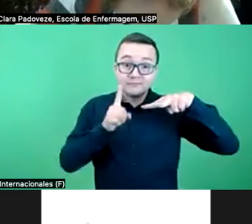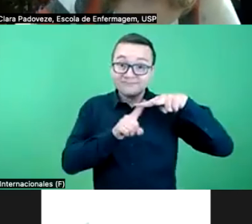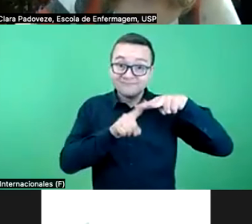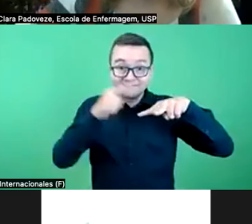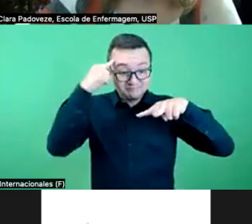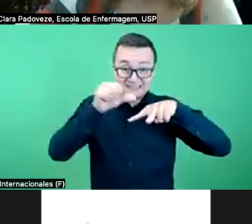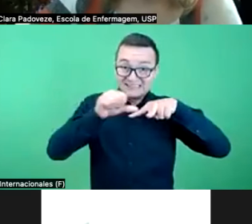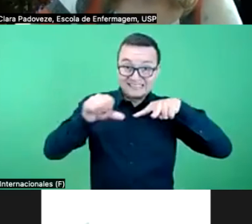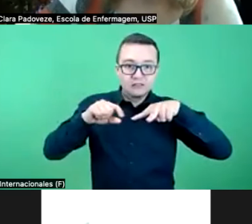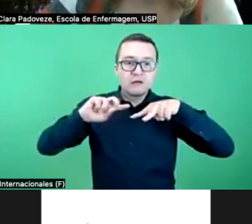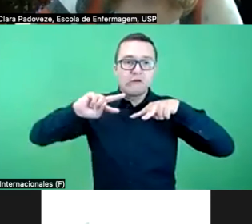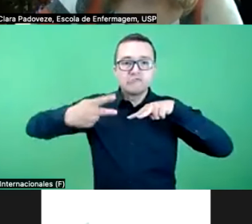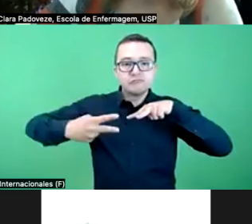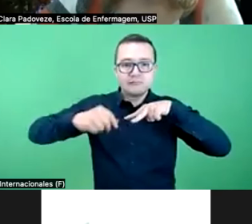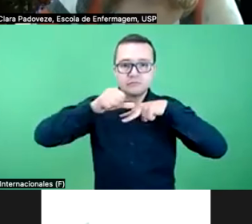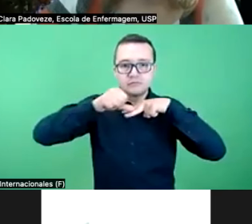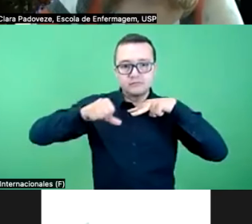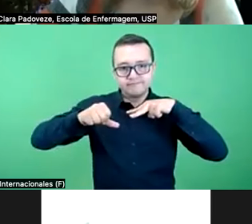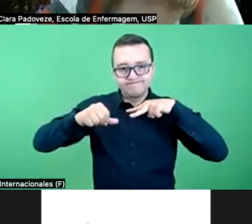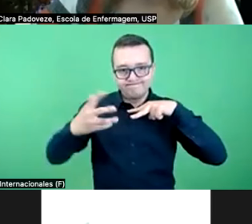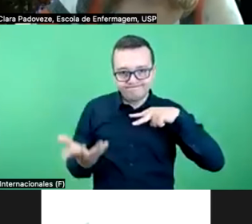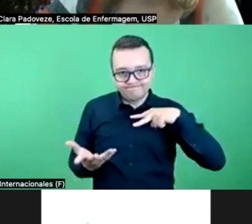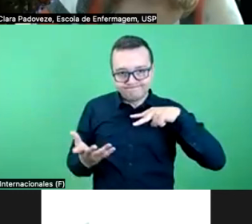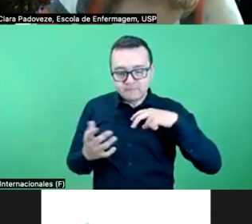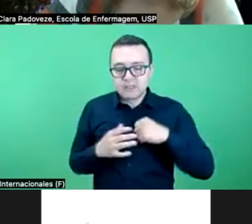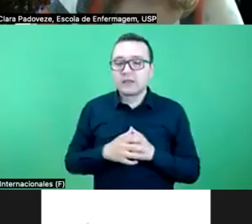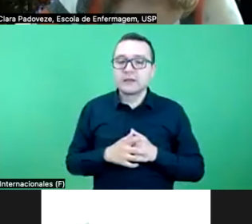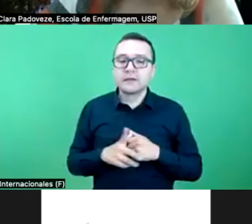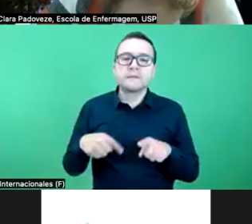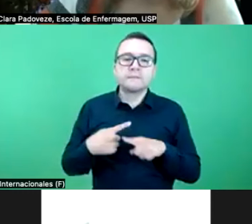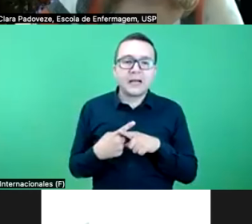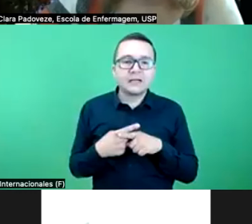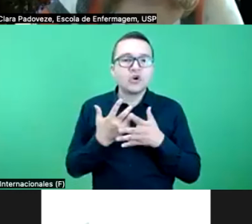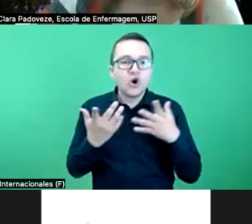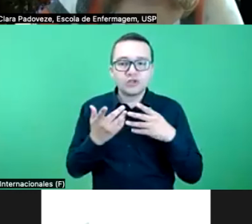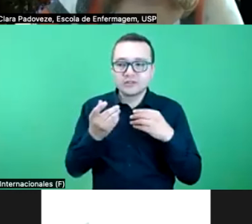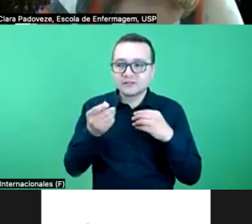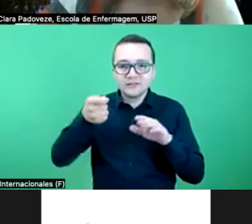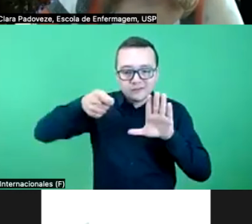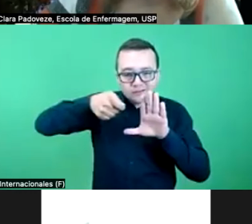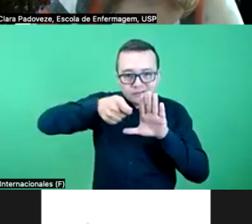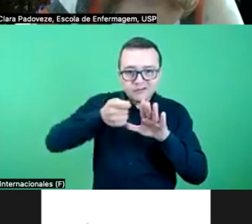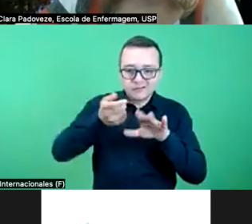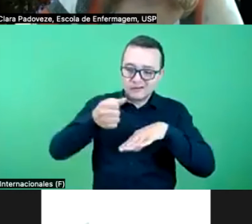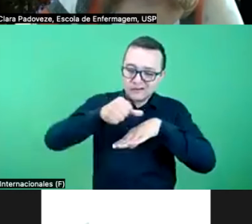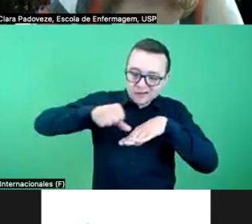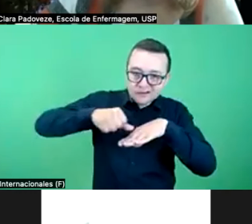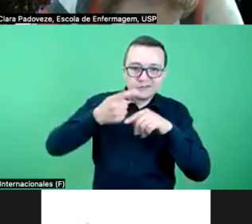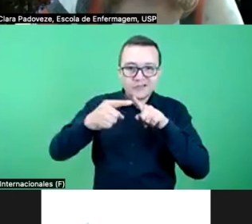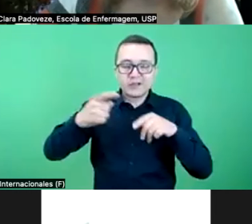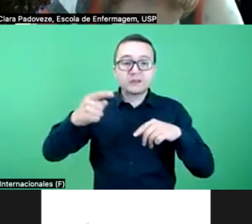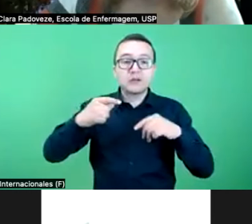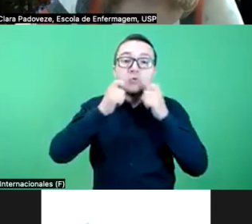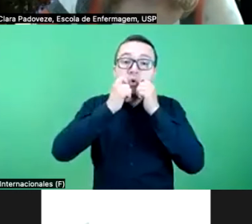quand elle avait 19 ans, elle a été opérée, mais les médecins se sont trompés des